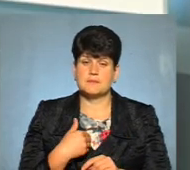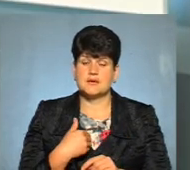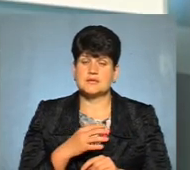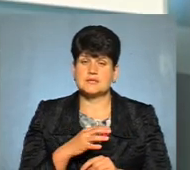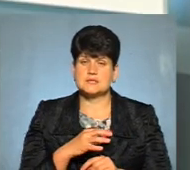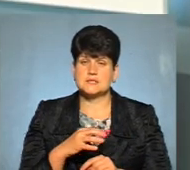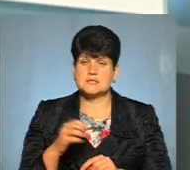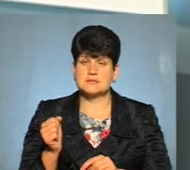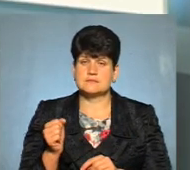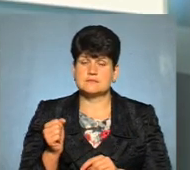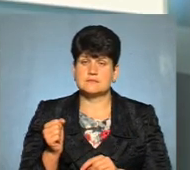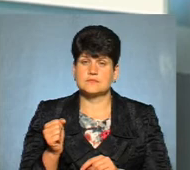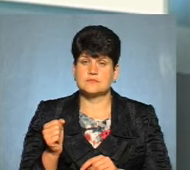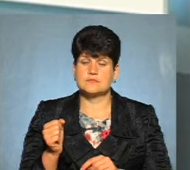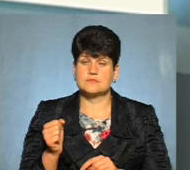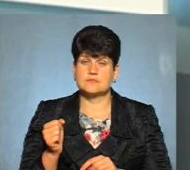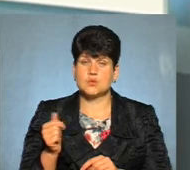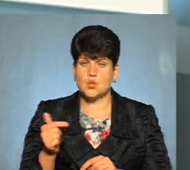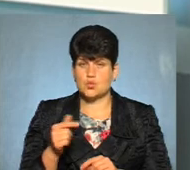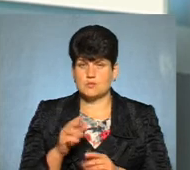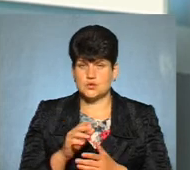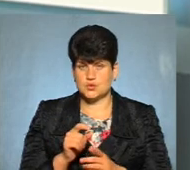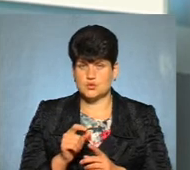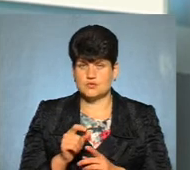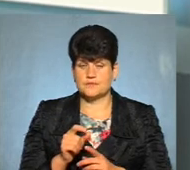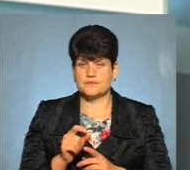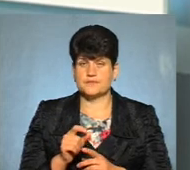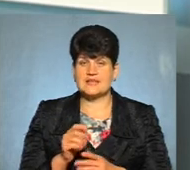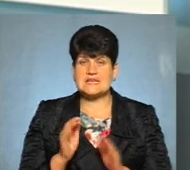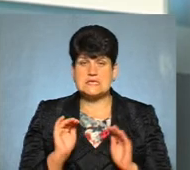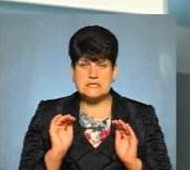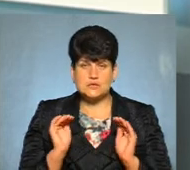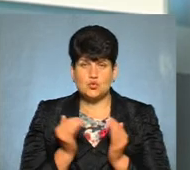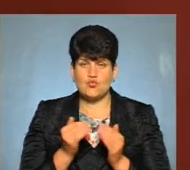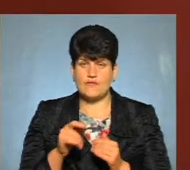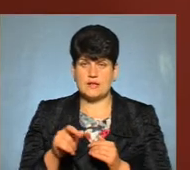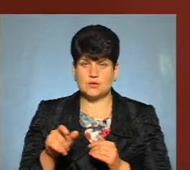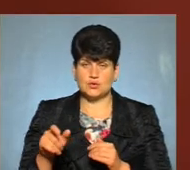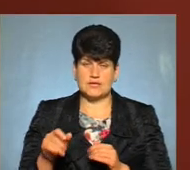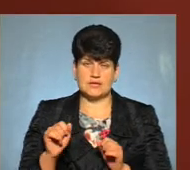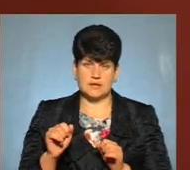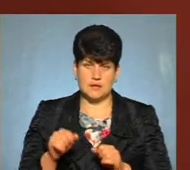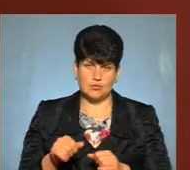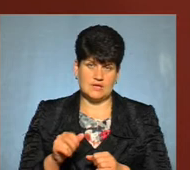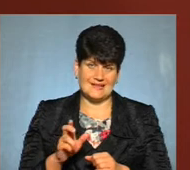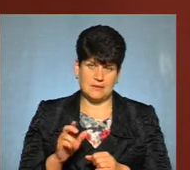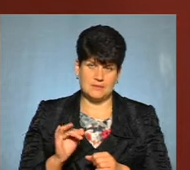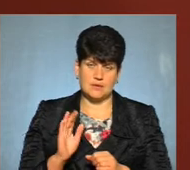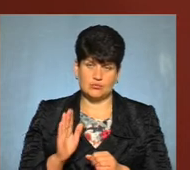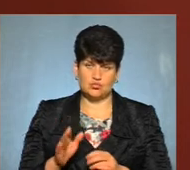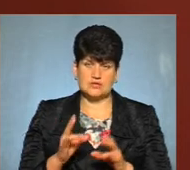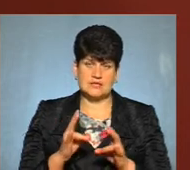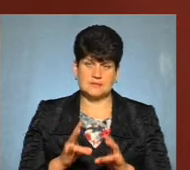вилучили, вибачте за грубе слово, або ізолювали людей, які могли потенційно бути небезпечними